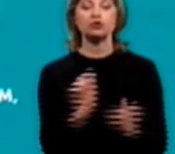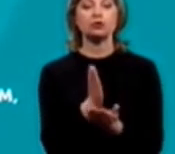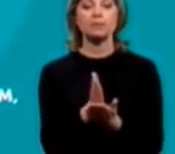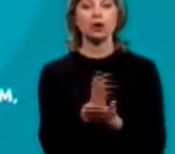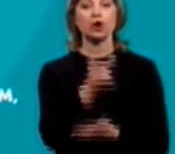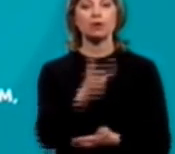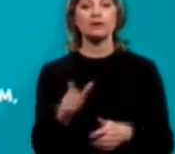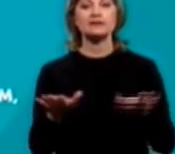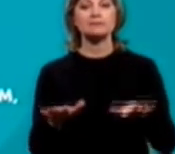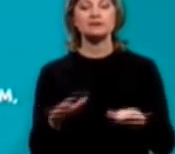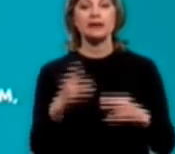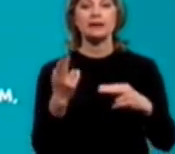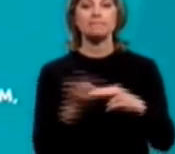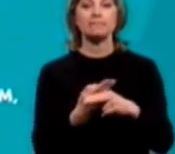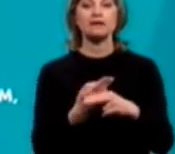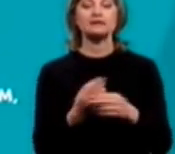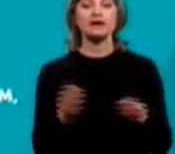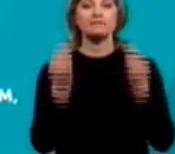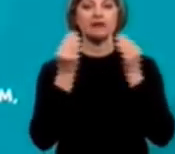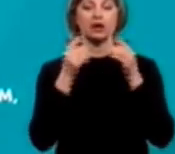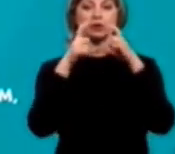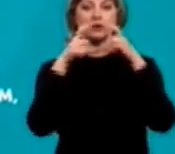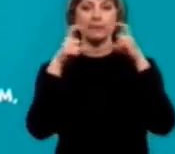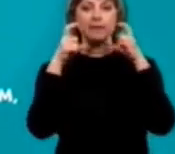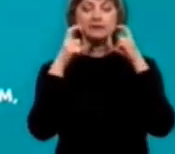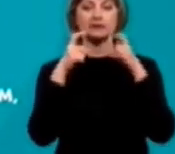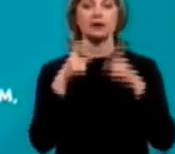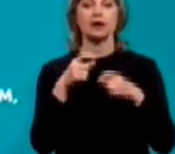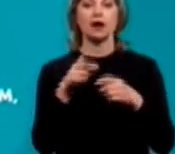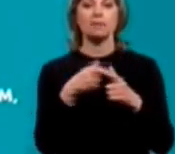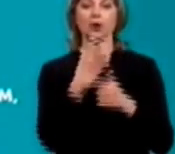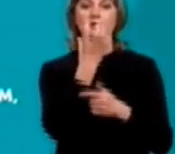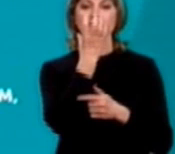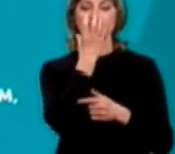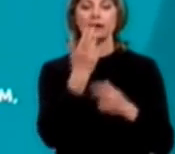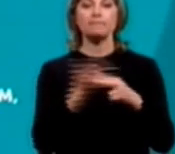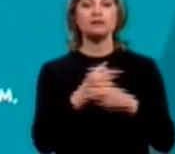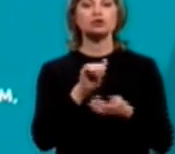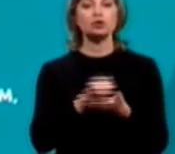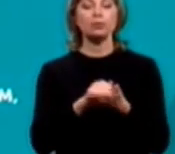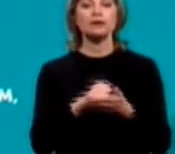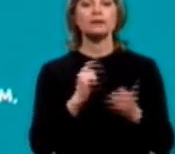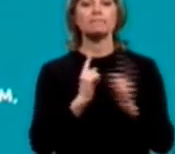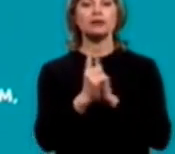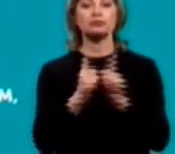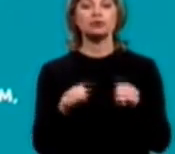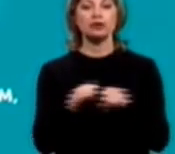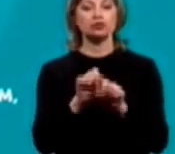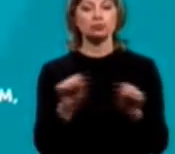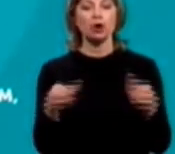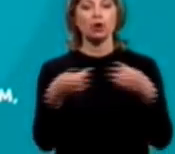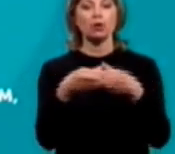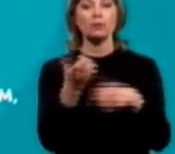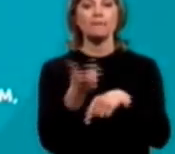без вдягнутих масках або респіратора, без документів, переміщуватись також не можна групами більше 2 осіб